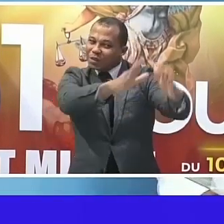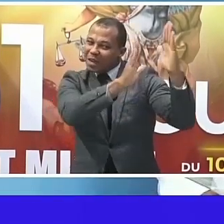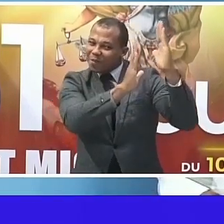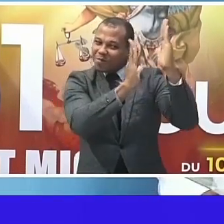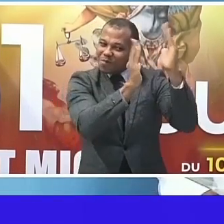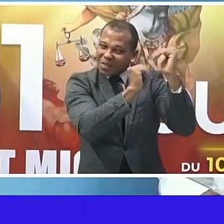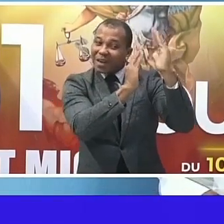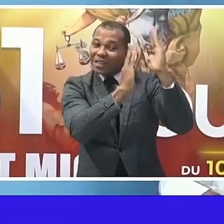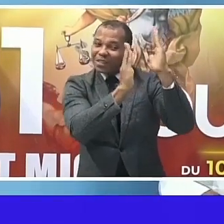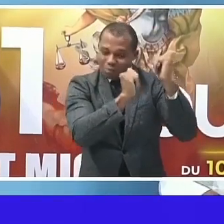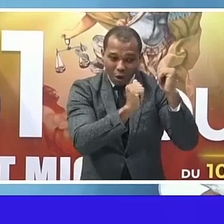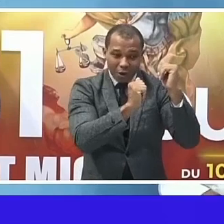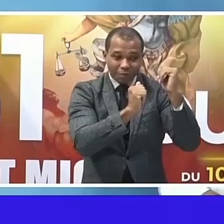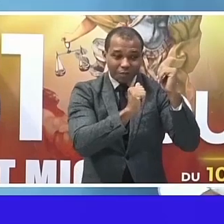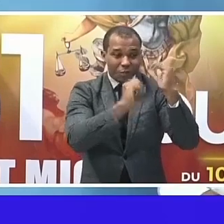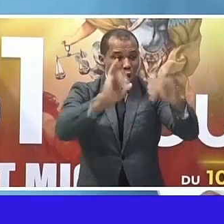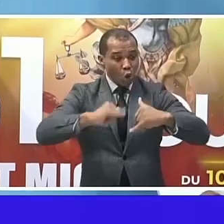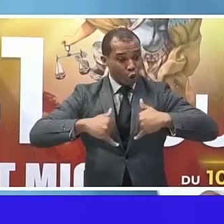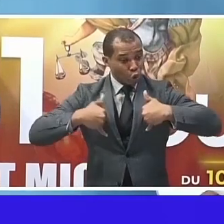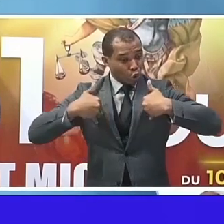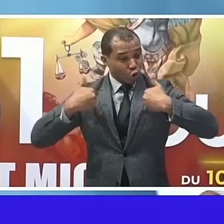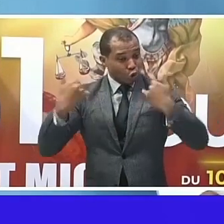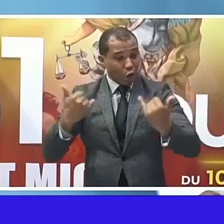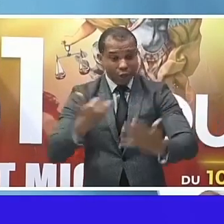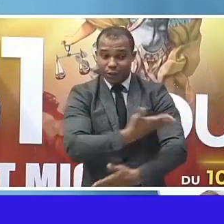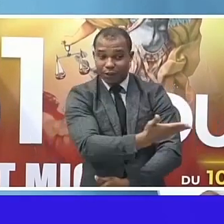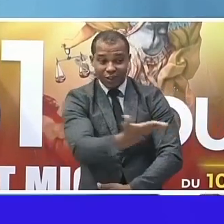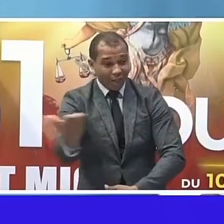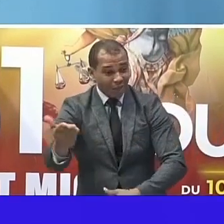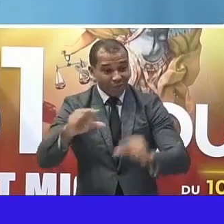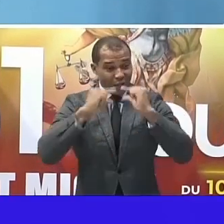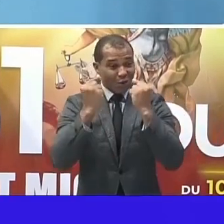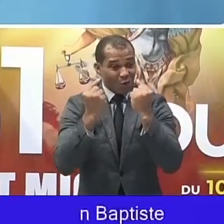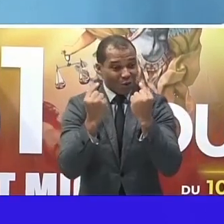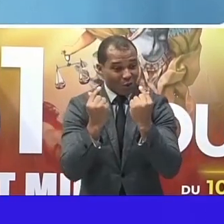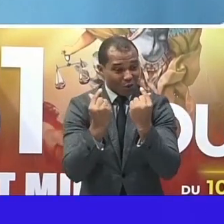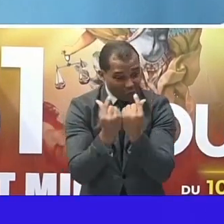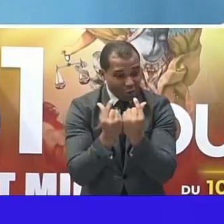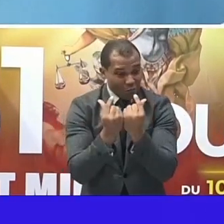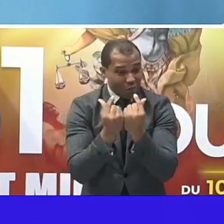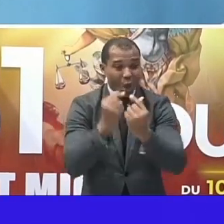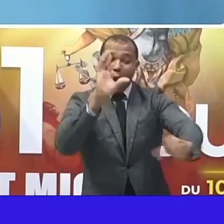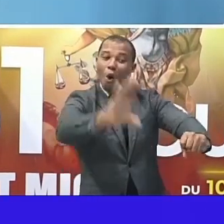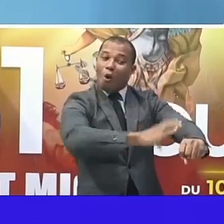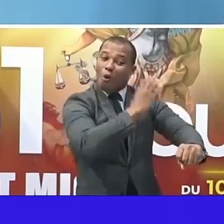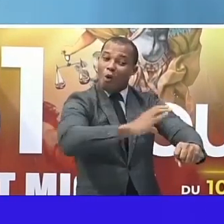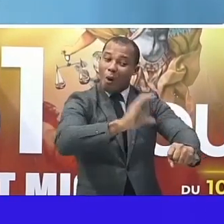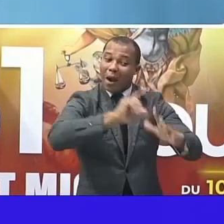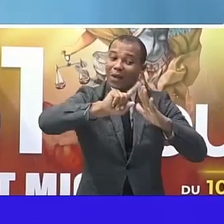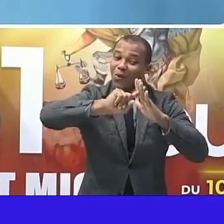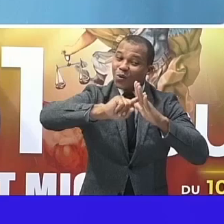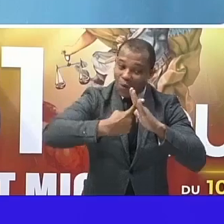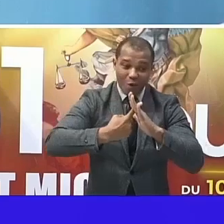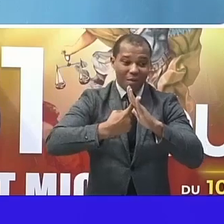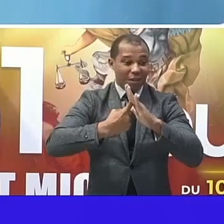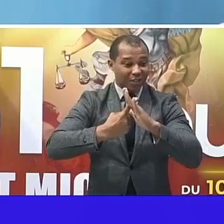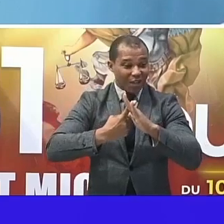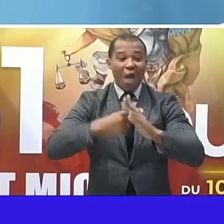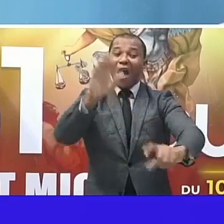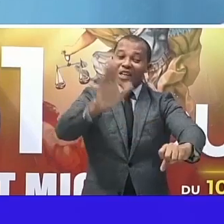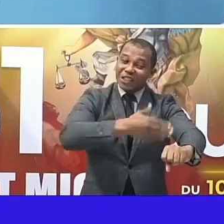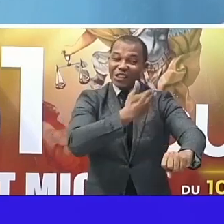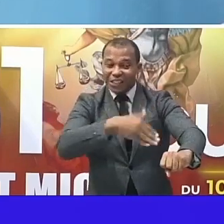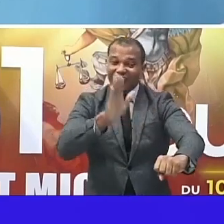17 ans qui commençait chorale ça depuis plusieurs mois et qui commençait première messe yo dans